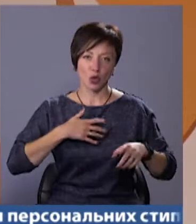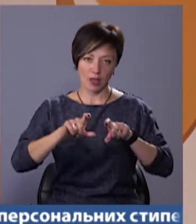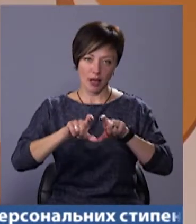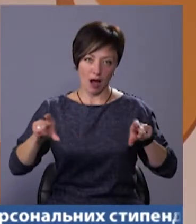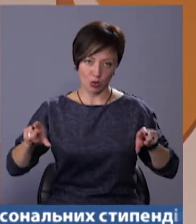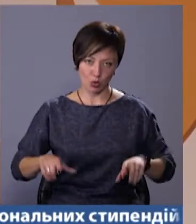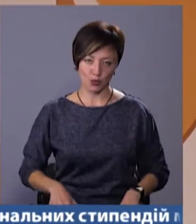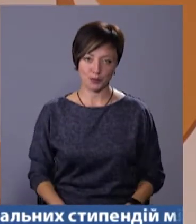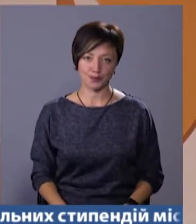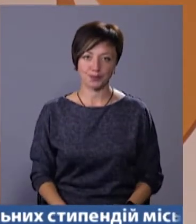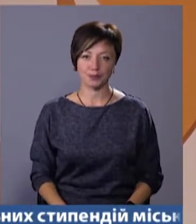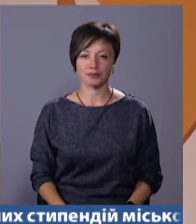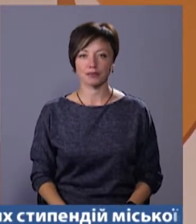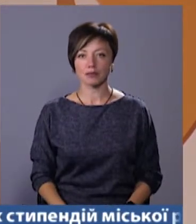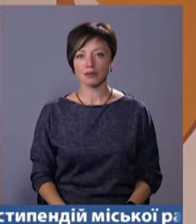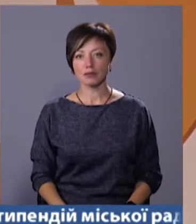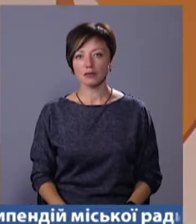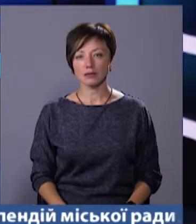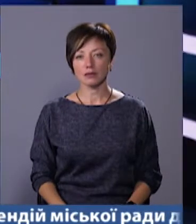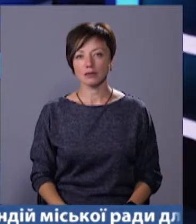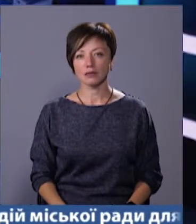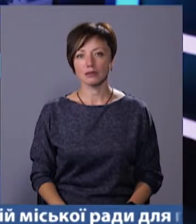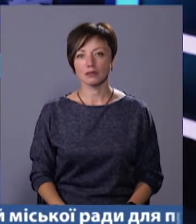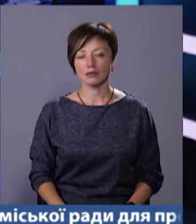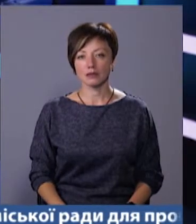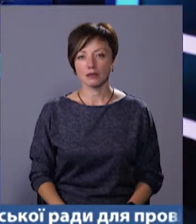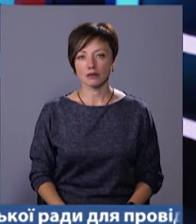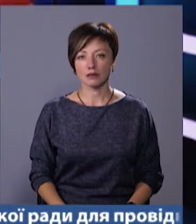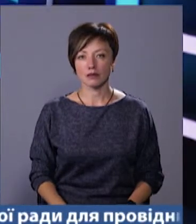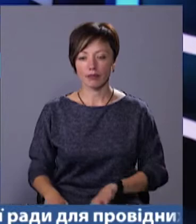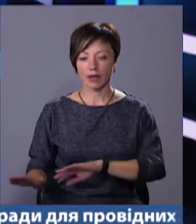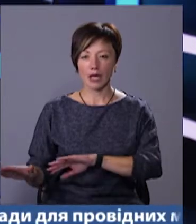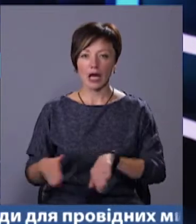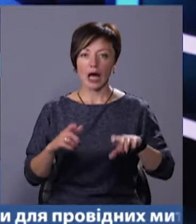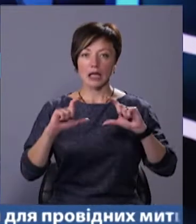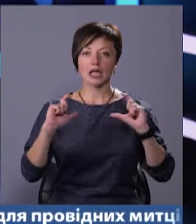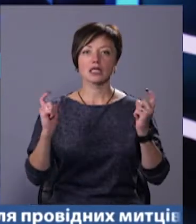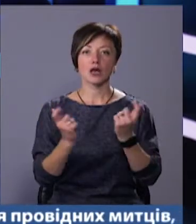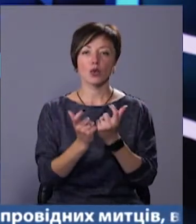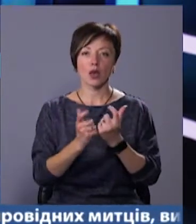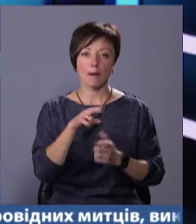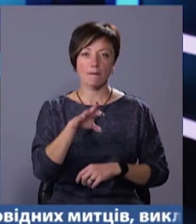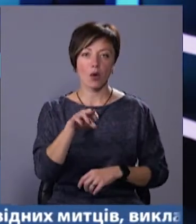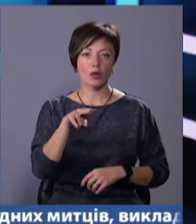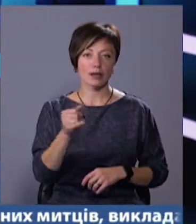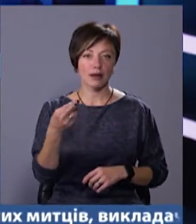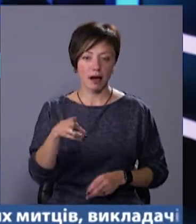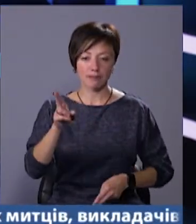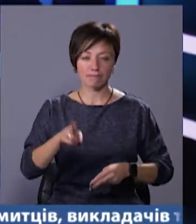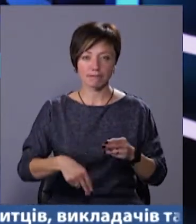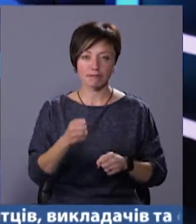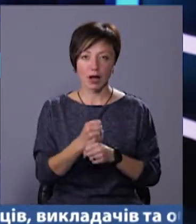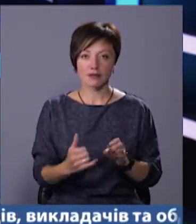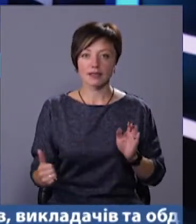Ольга Нісмянова, Валерій Телеховський. Новини міста. На стадіоні Поділля завершуються роботи зі встановлення